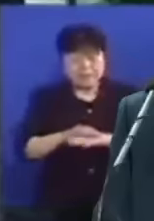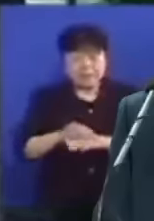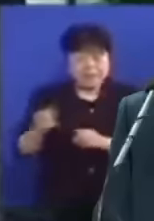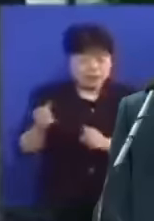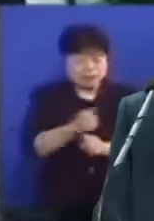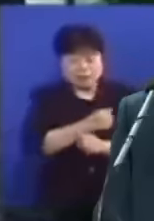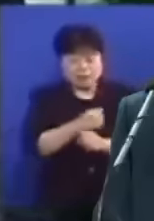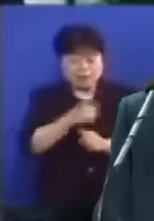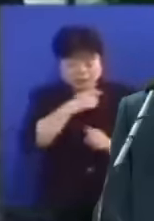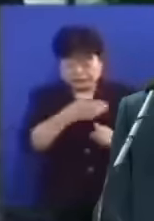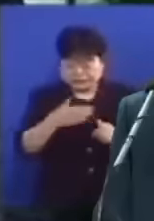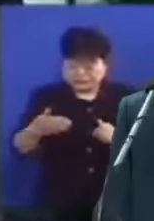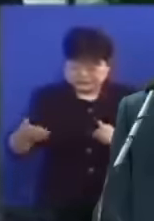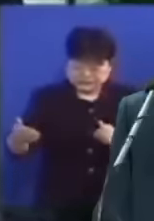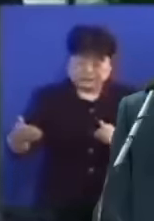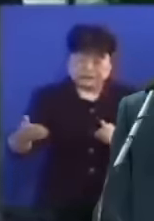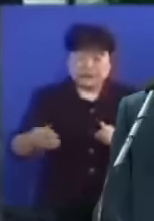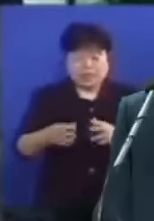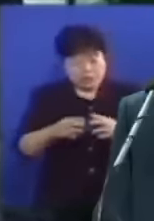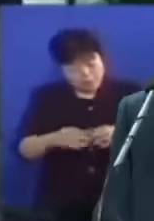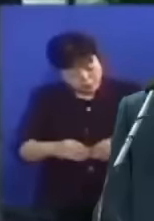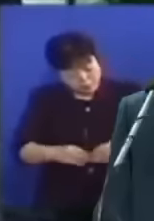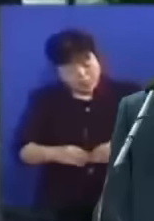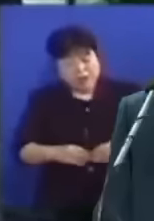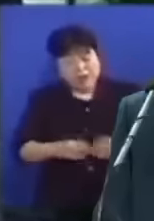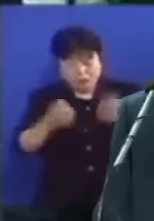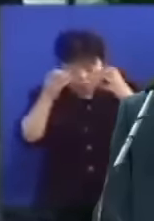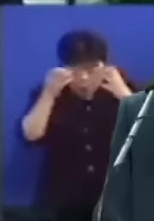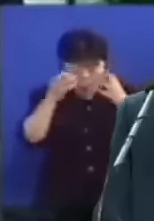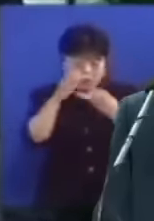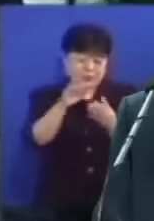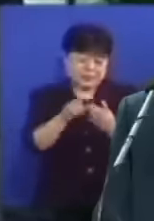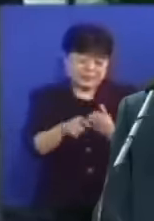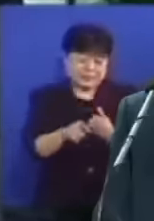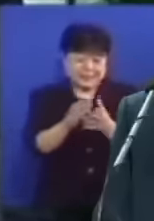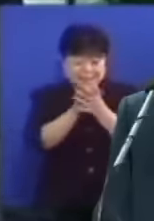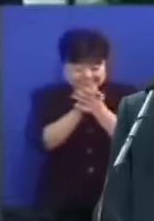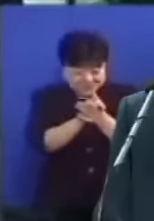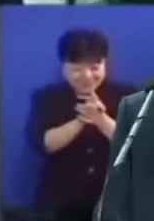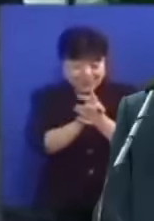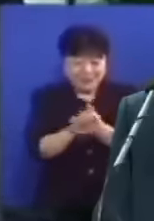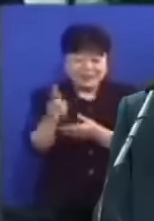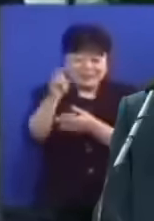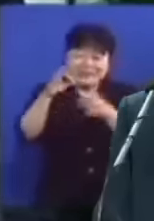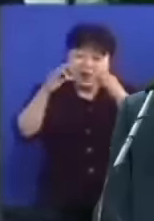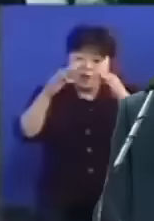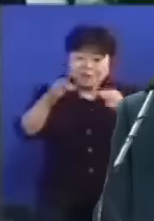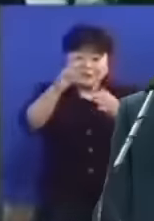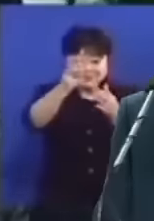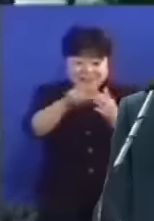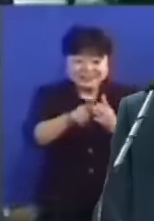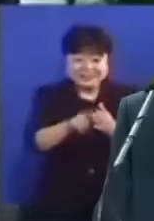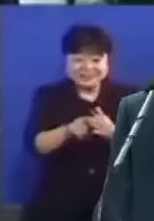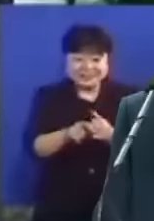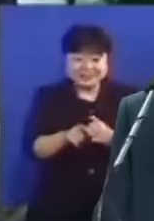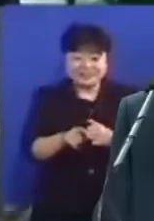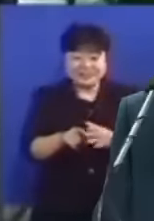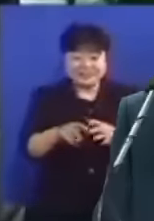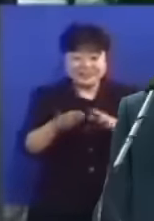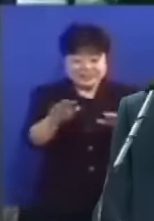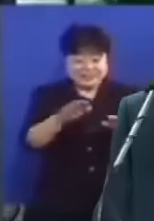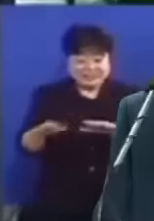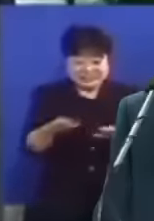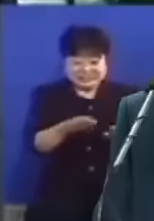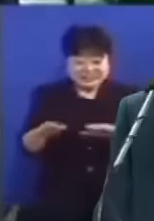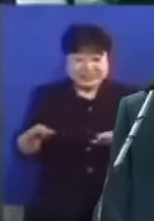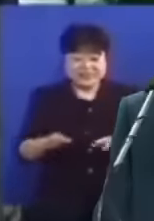곳에 피가 철철 흐르고 배는 고프고 고통스러울 때 기도와 찬미를 드리니까 지진이 일어나서